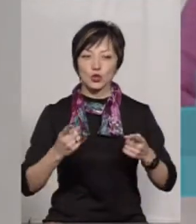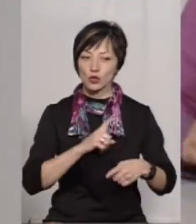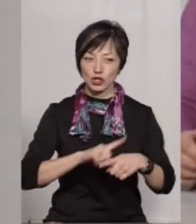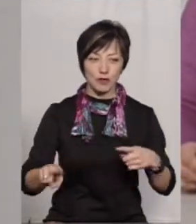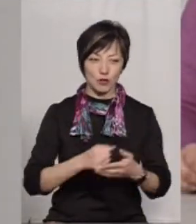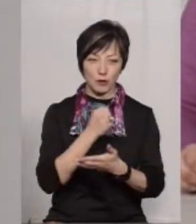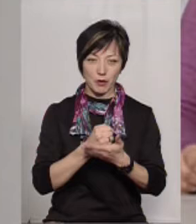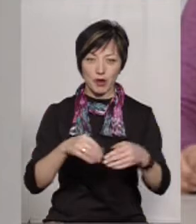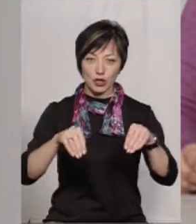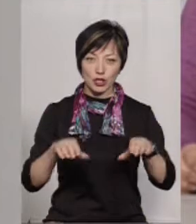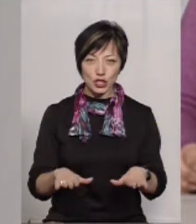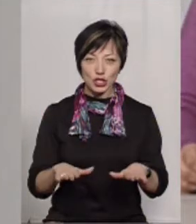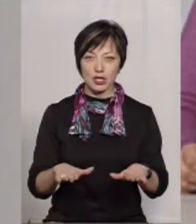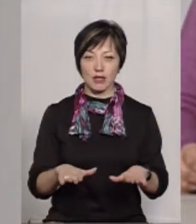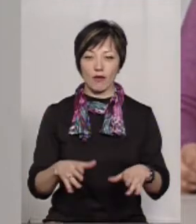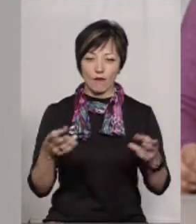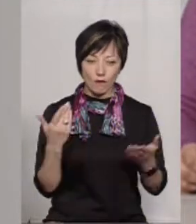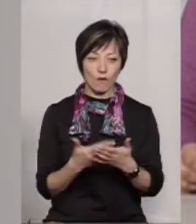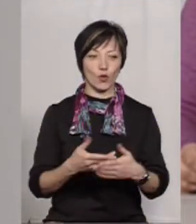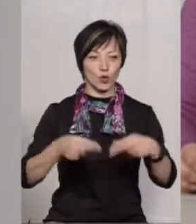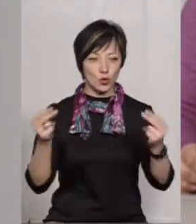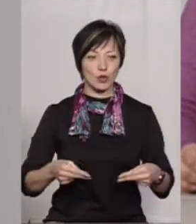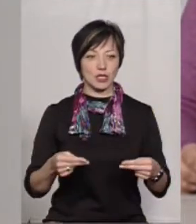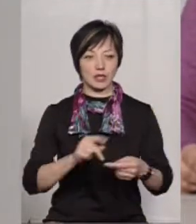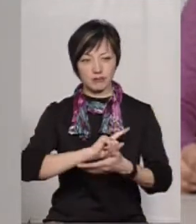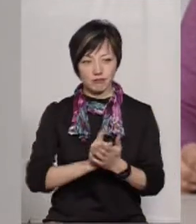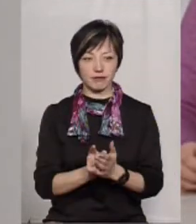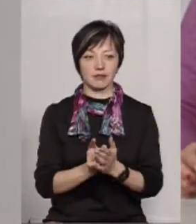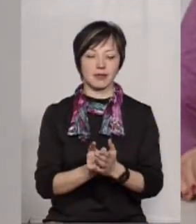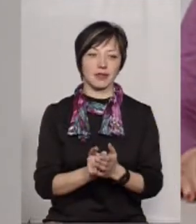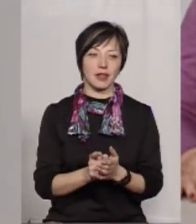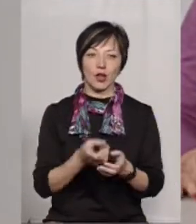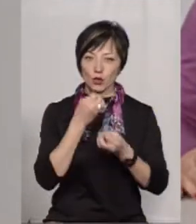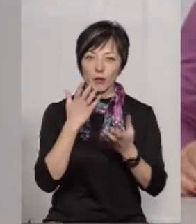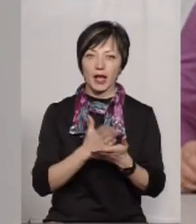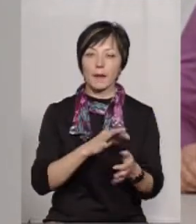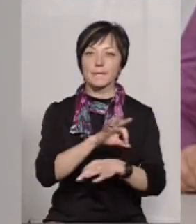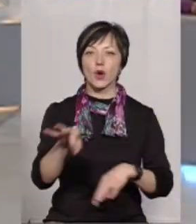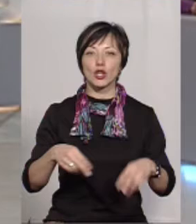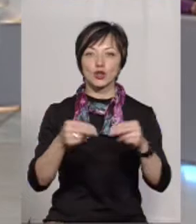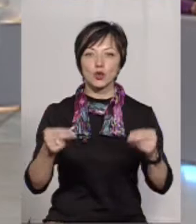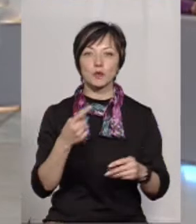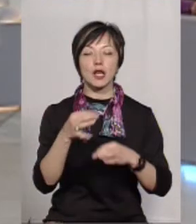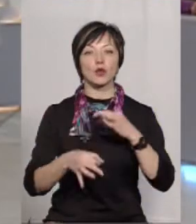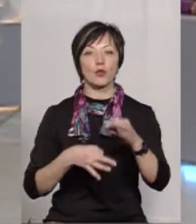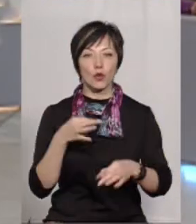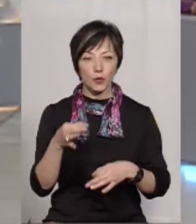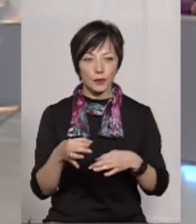дуже швидко приймають рішення, от одружитися, добрий є проєкт «Шлюб за